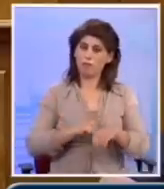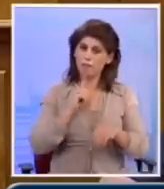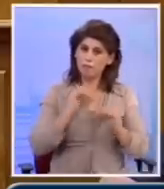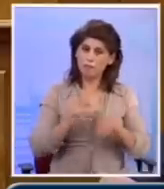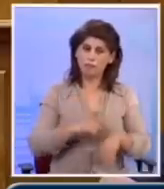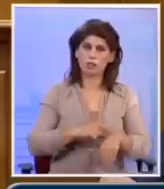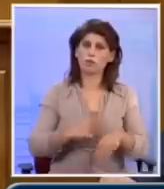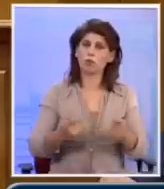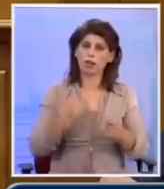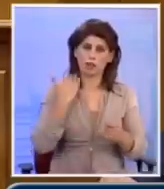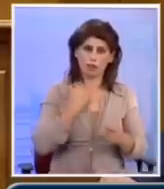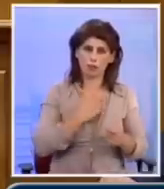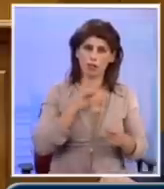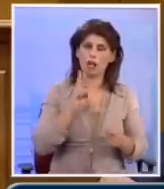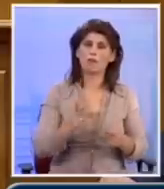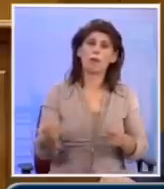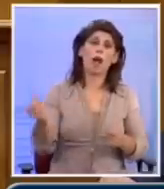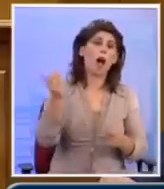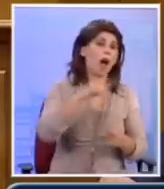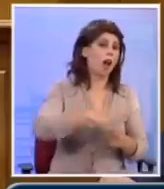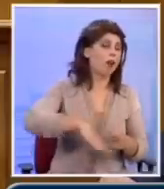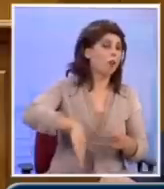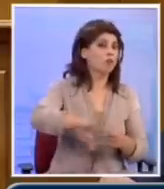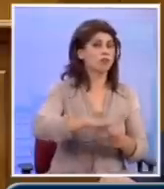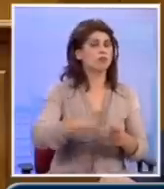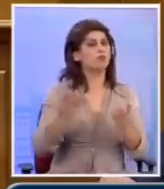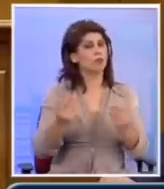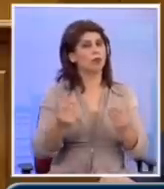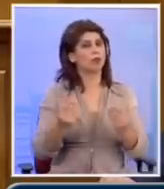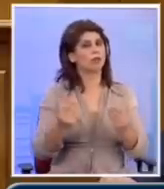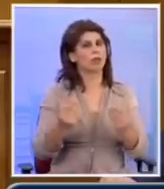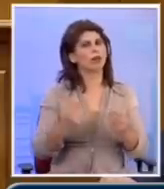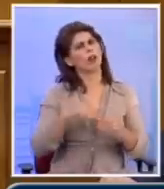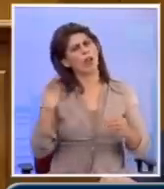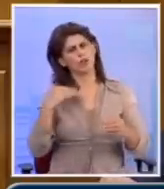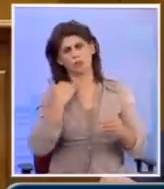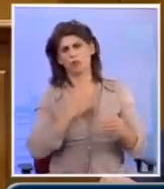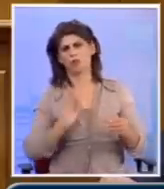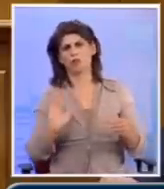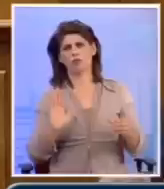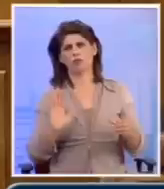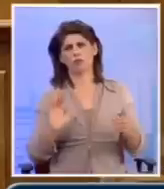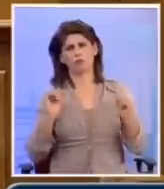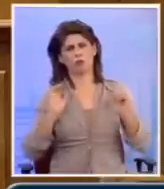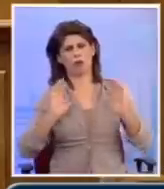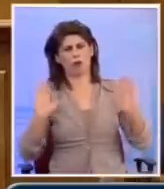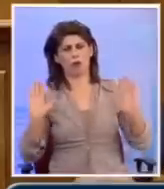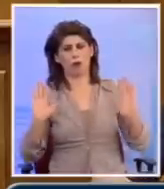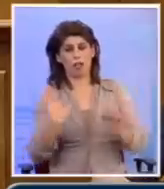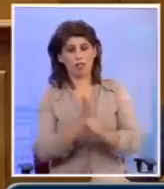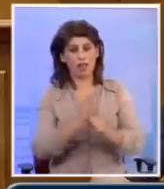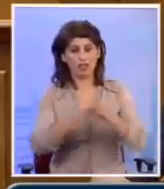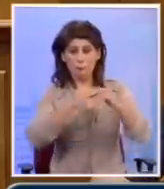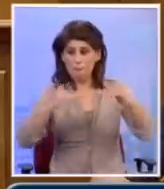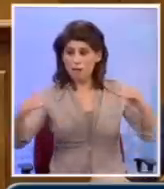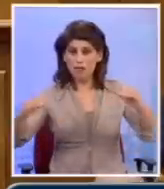έκανε θυσίες, έβλεπε άλλους πολλούς να μένουν έξω από αυτές τις θυσίες. Διαλύθηκε η μεσαία τάξη